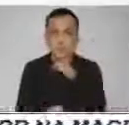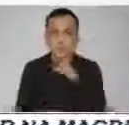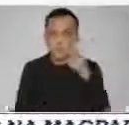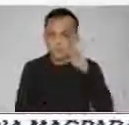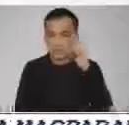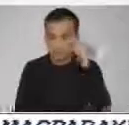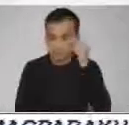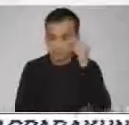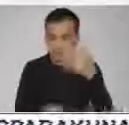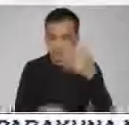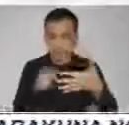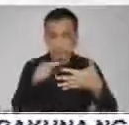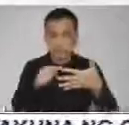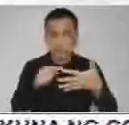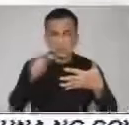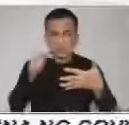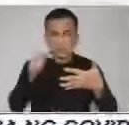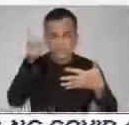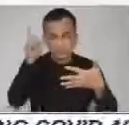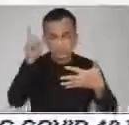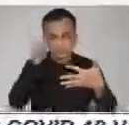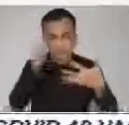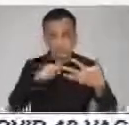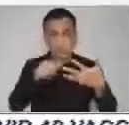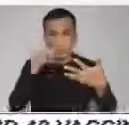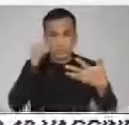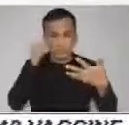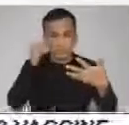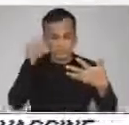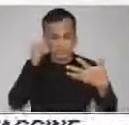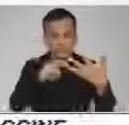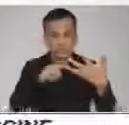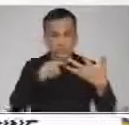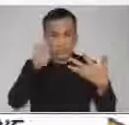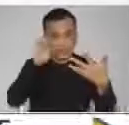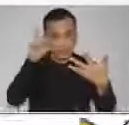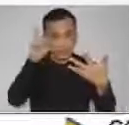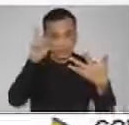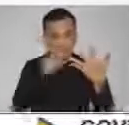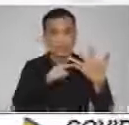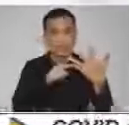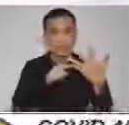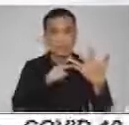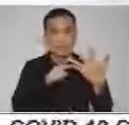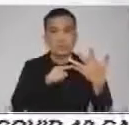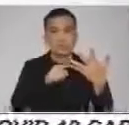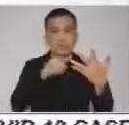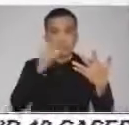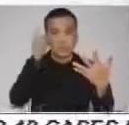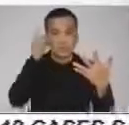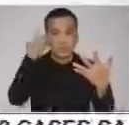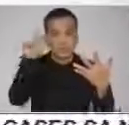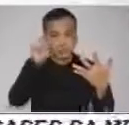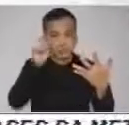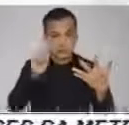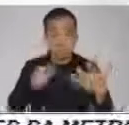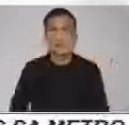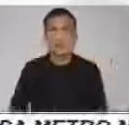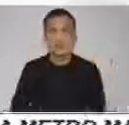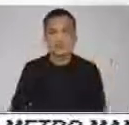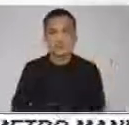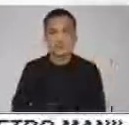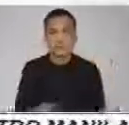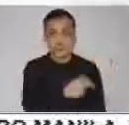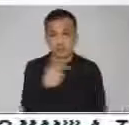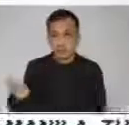mula sa kanya ang 2 sachet ng hininalang shabu na may street value ng 40,120 pesos at may timbang na higit